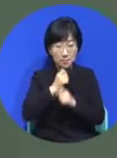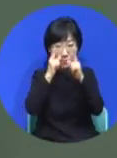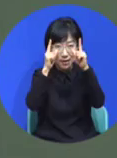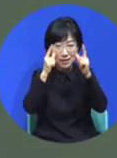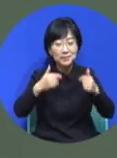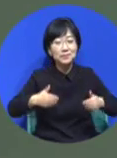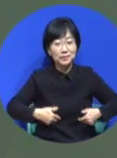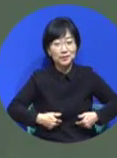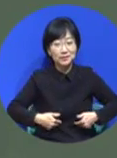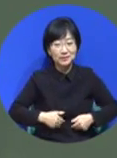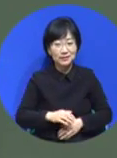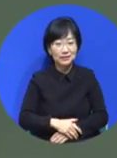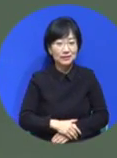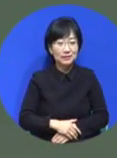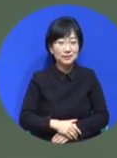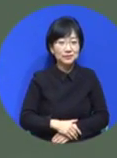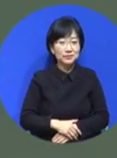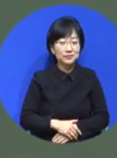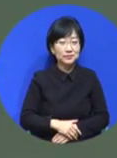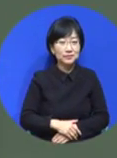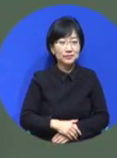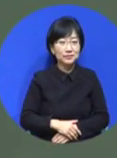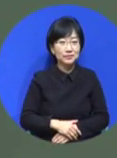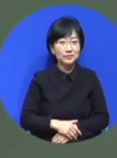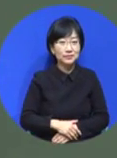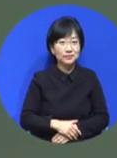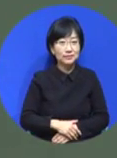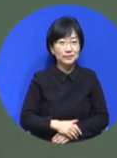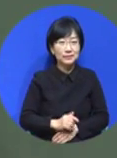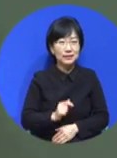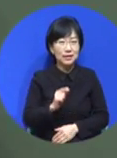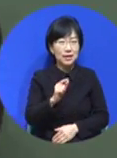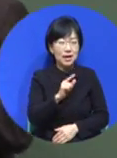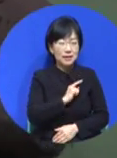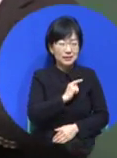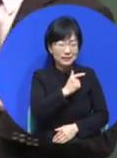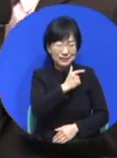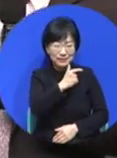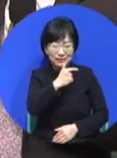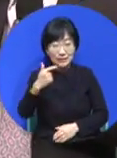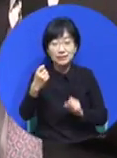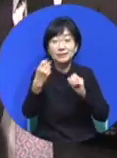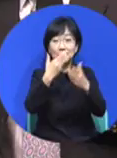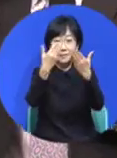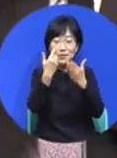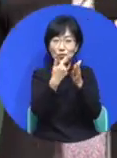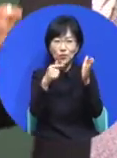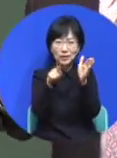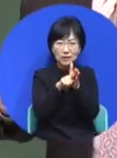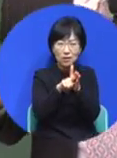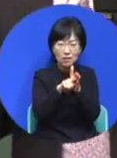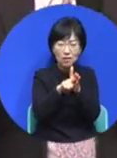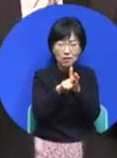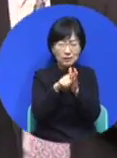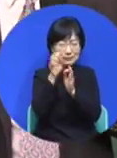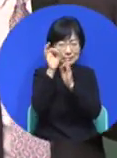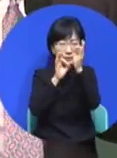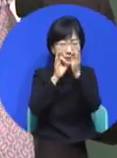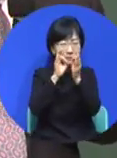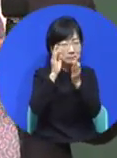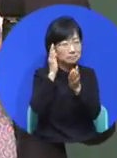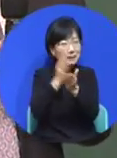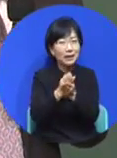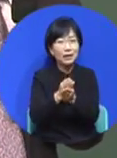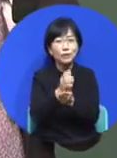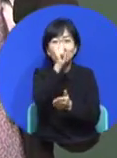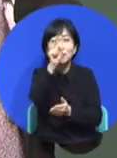quickly today. 어떤 실수를 이기면 가장 큰 응답을 받냐 하는 겁니다. And what mistake must we overcome in order to receive the greatest answer?